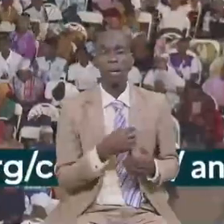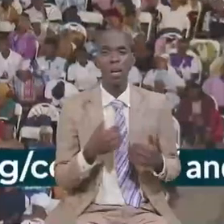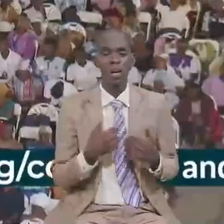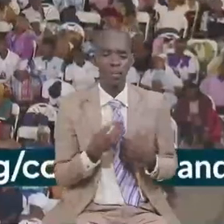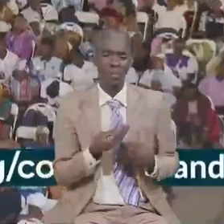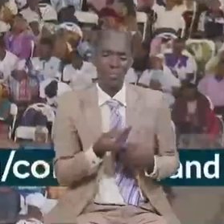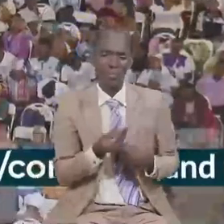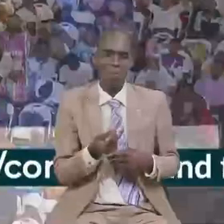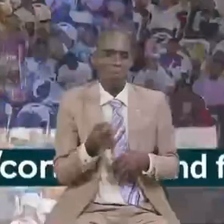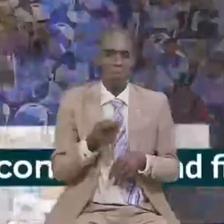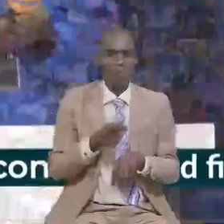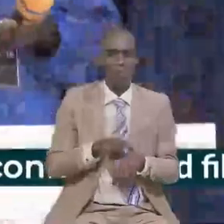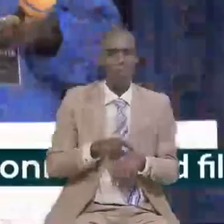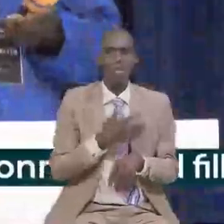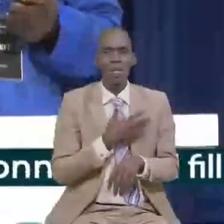au salut.